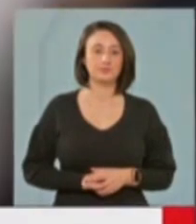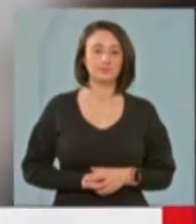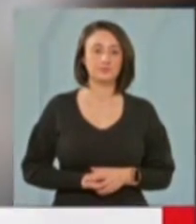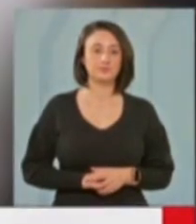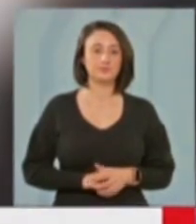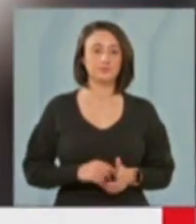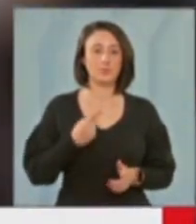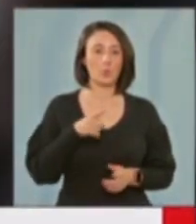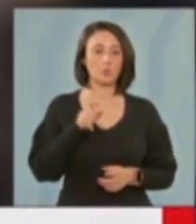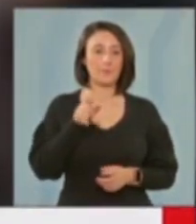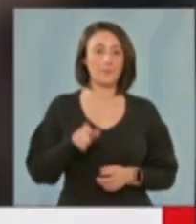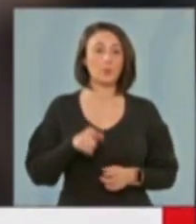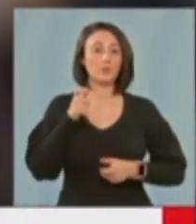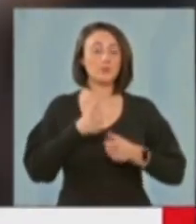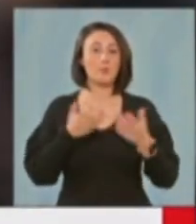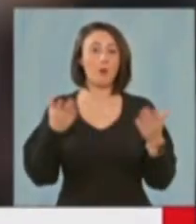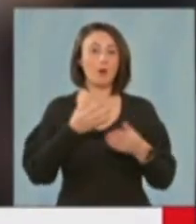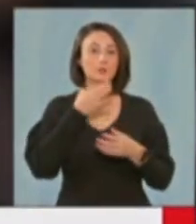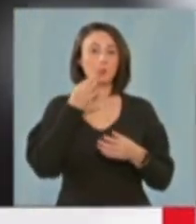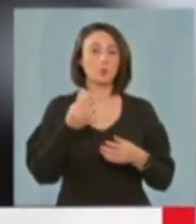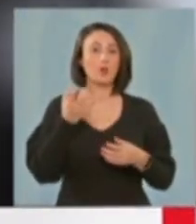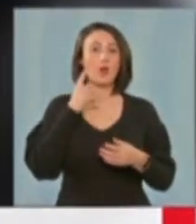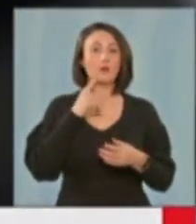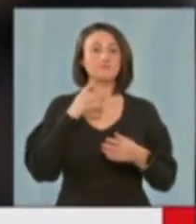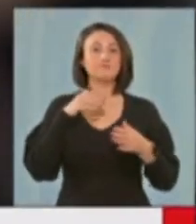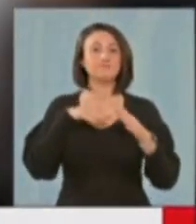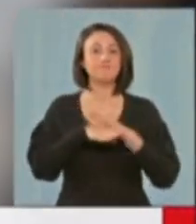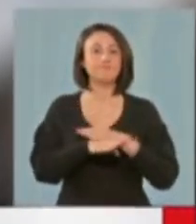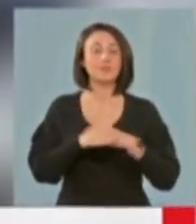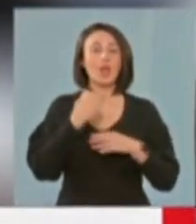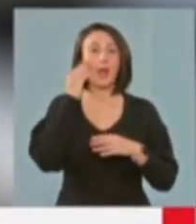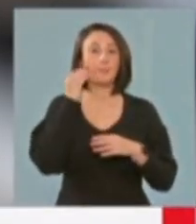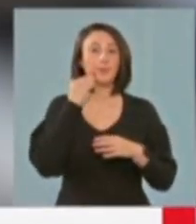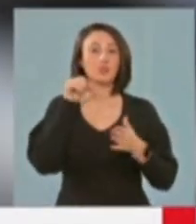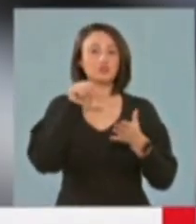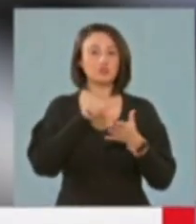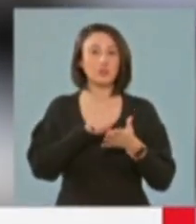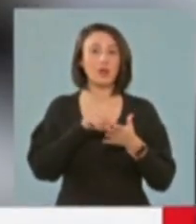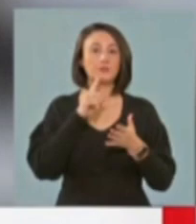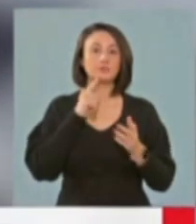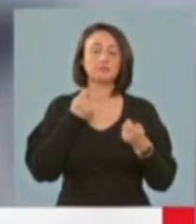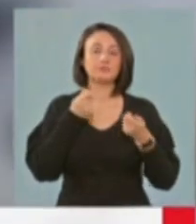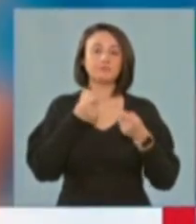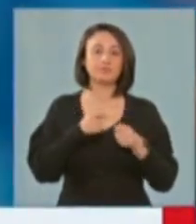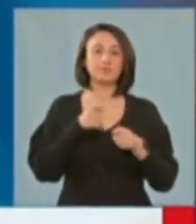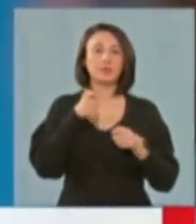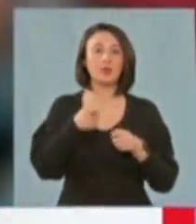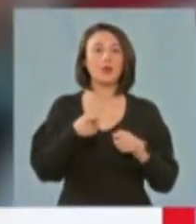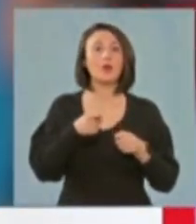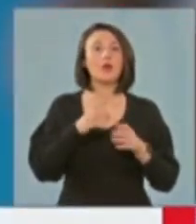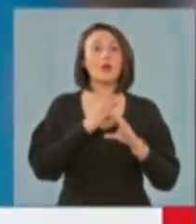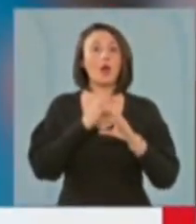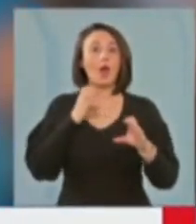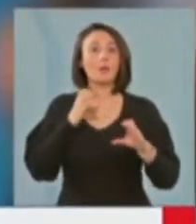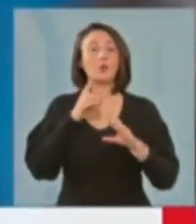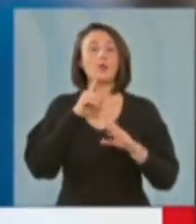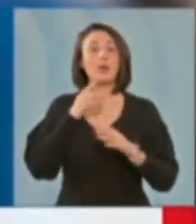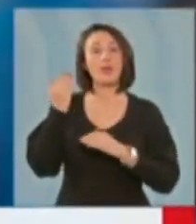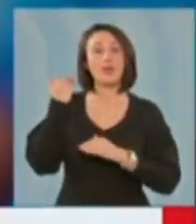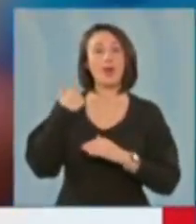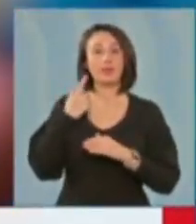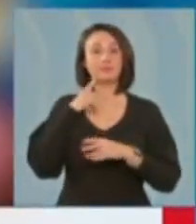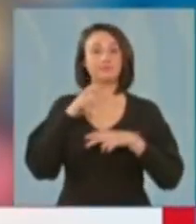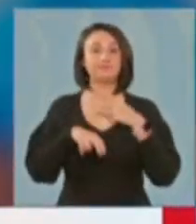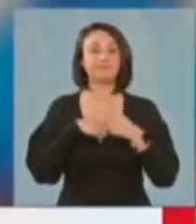Peste 100 de oameni despre care se spune că ar fi migranți din America Centrală au fost înghesuiți în remorca unui camion înainte ca acesta să